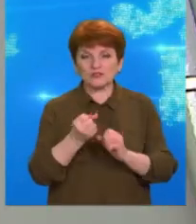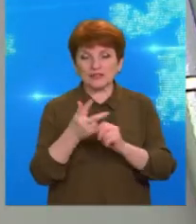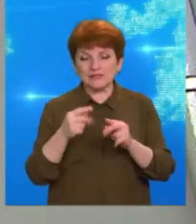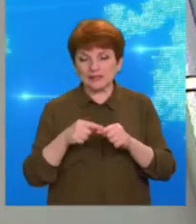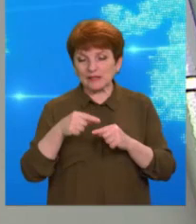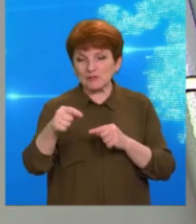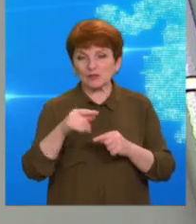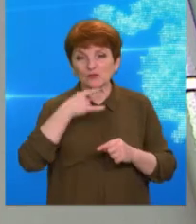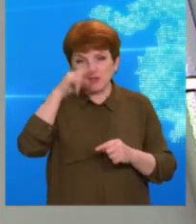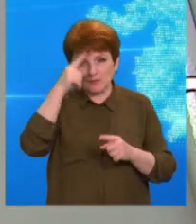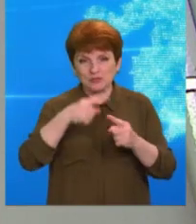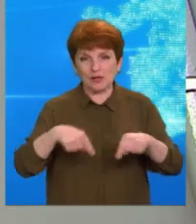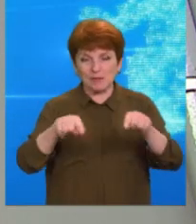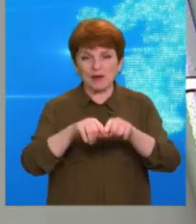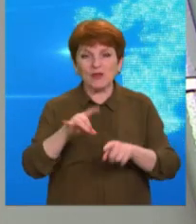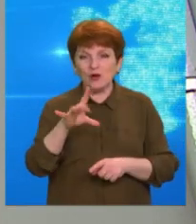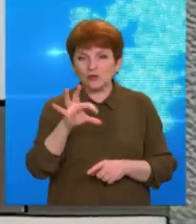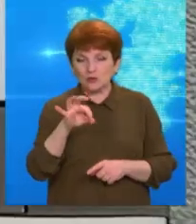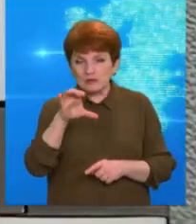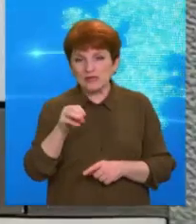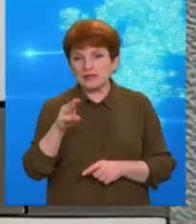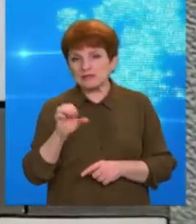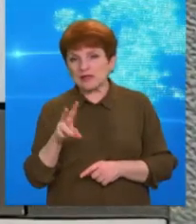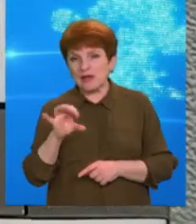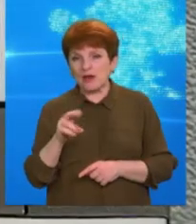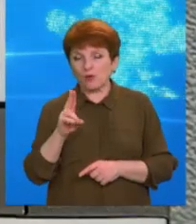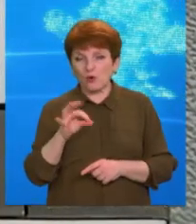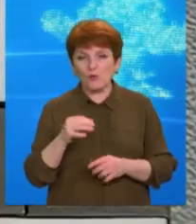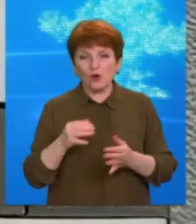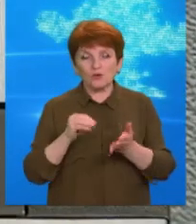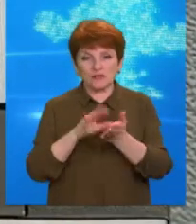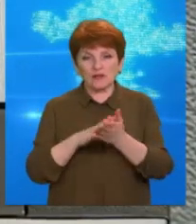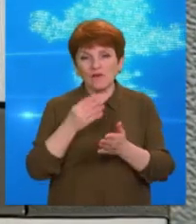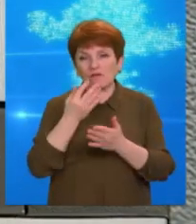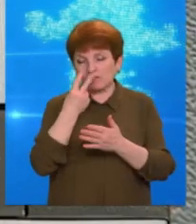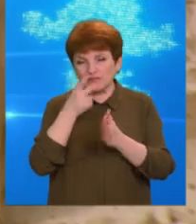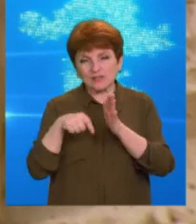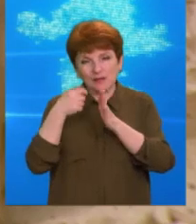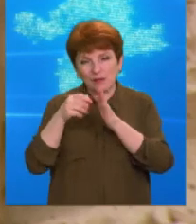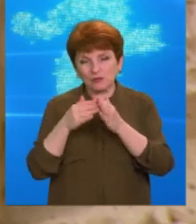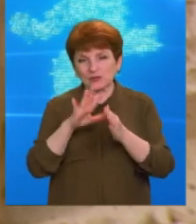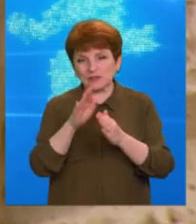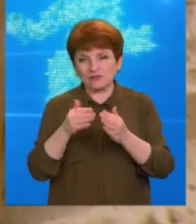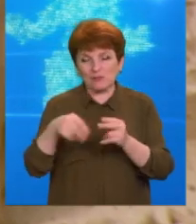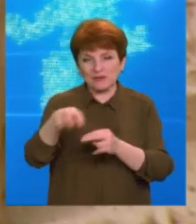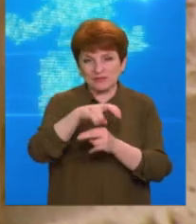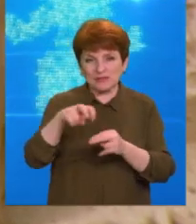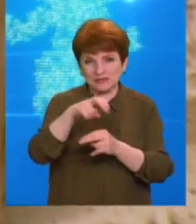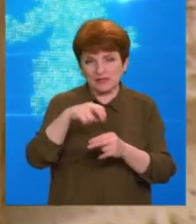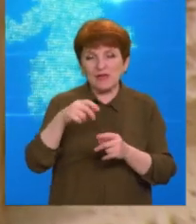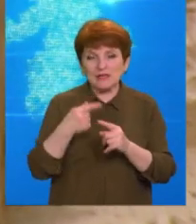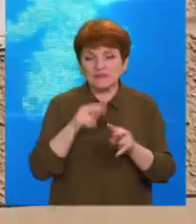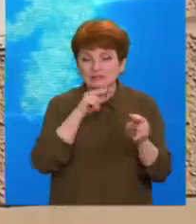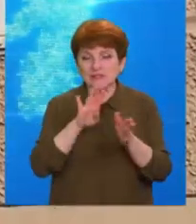от Челябинска компания «Ростелеком» установила видеодомофоны на всех подъездах. Более 15 камер наружного видеонаблюдения следят